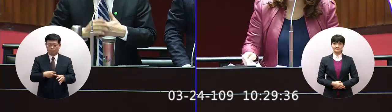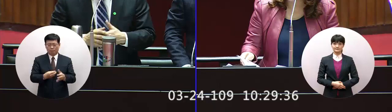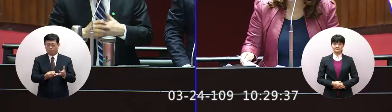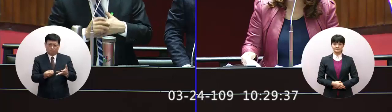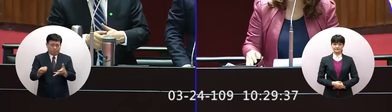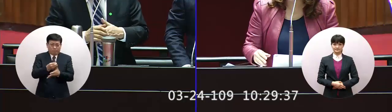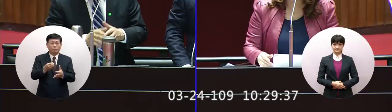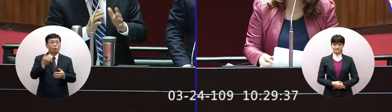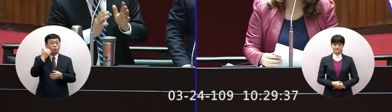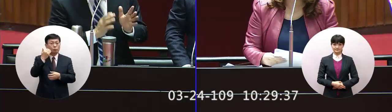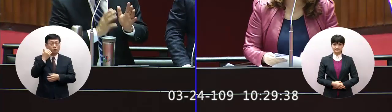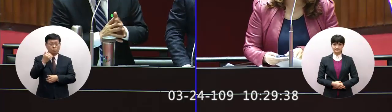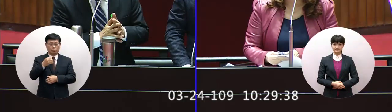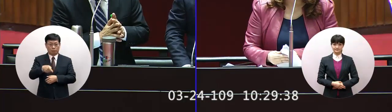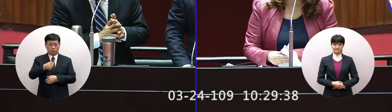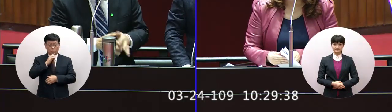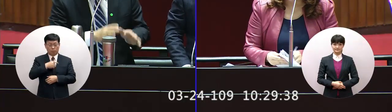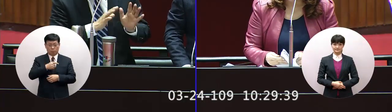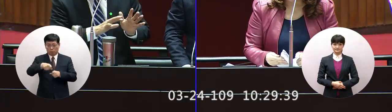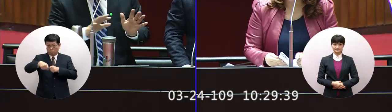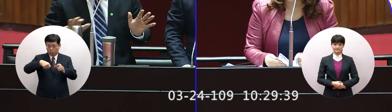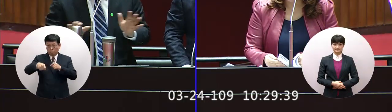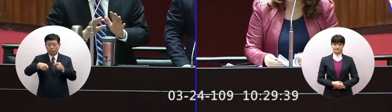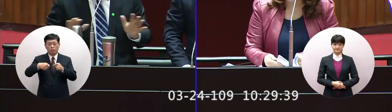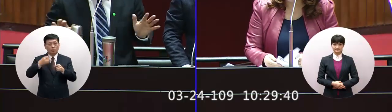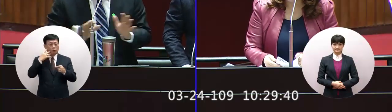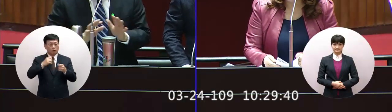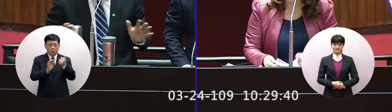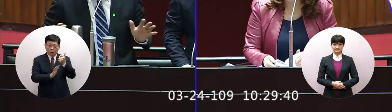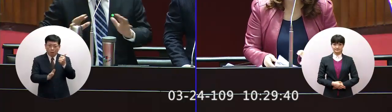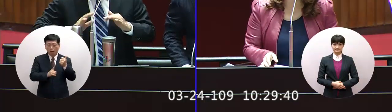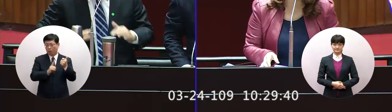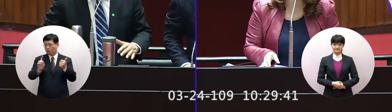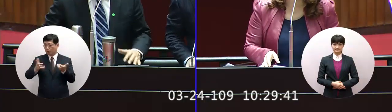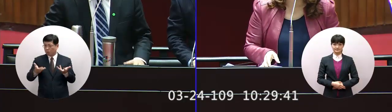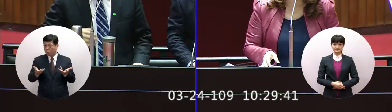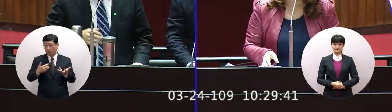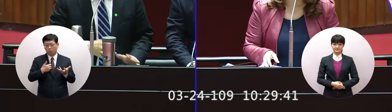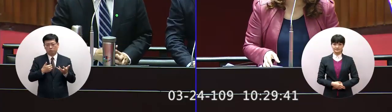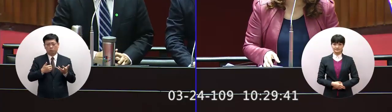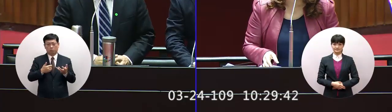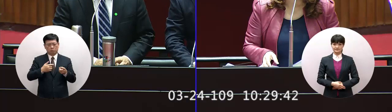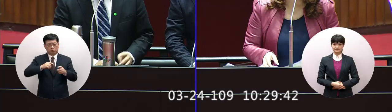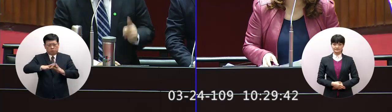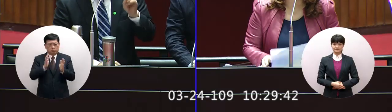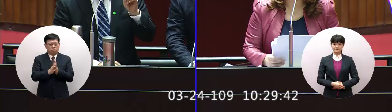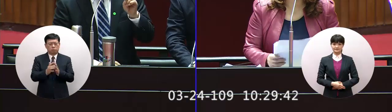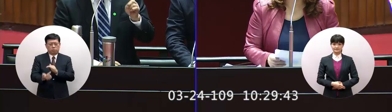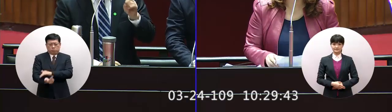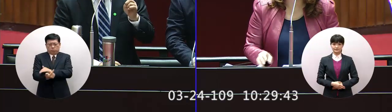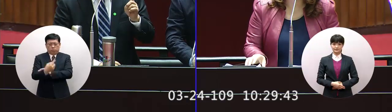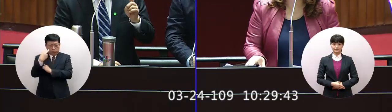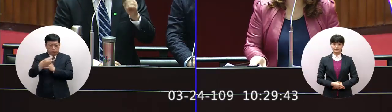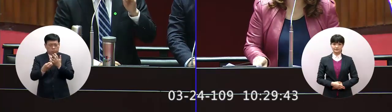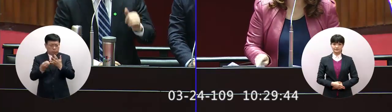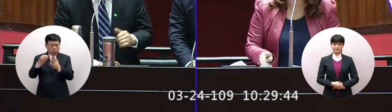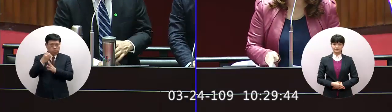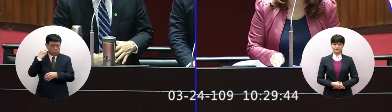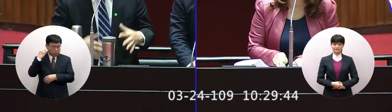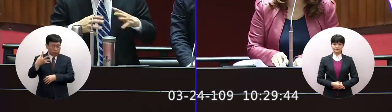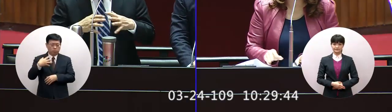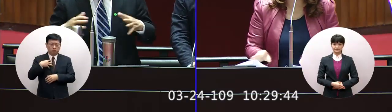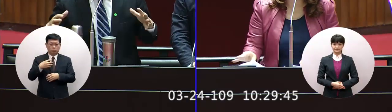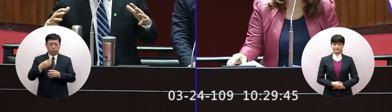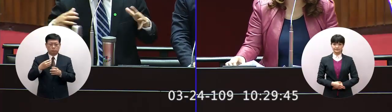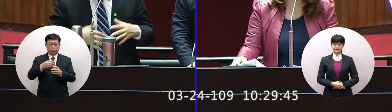一步，就相关这些作为哪一个部位什么事情等等，很快又会有进一步的